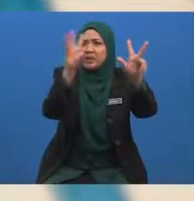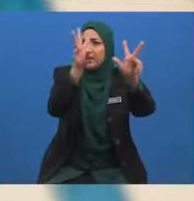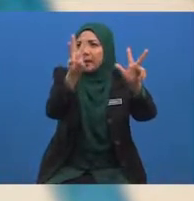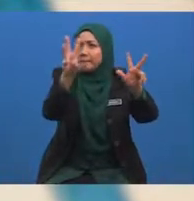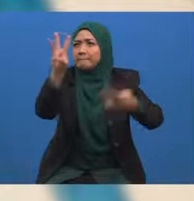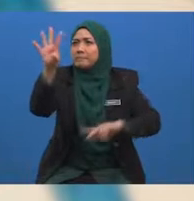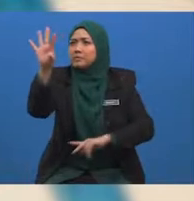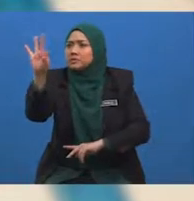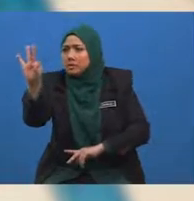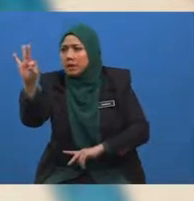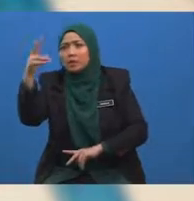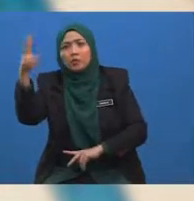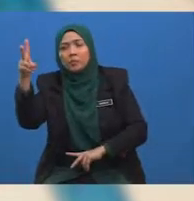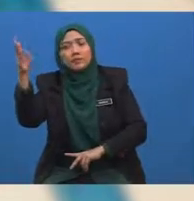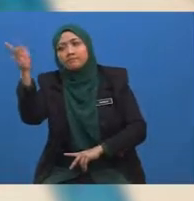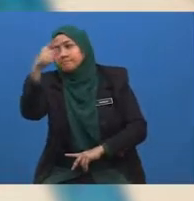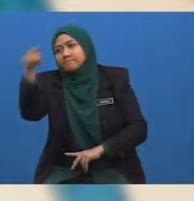Seterusnya, 4.